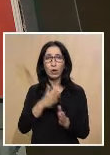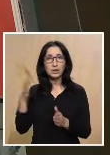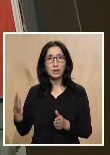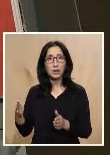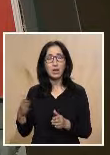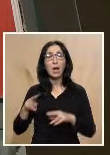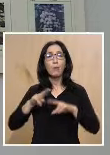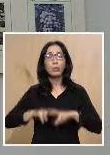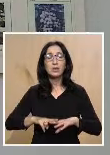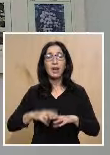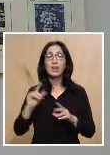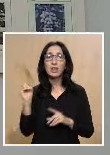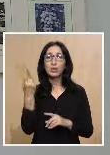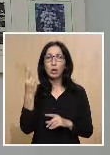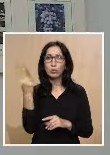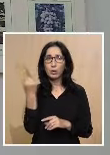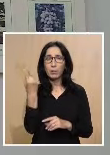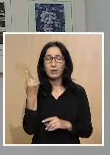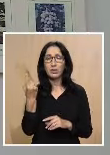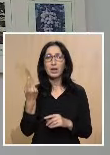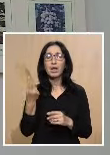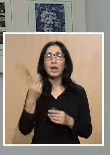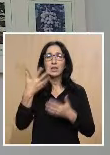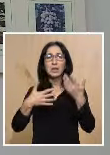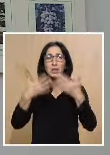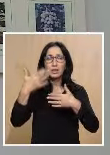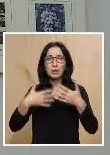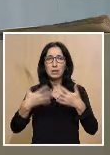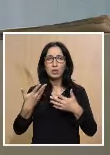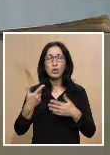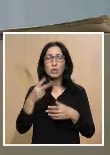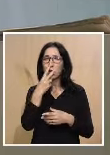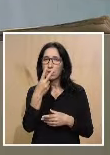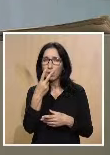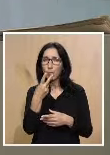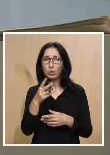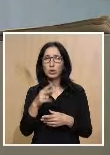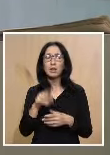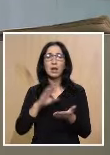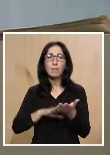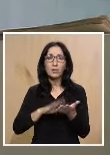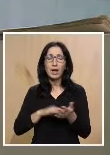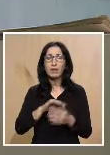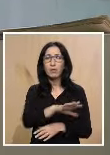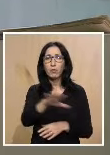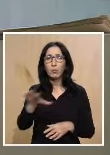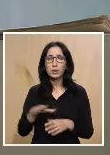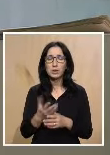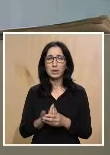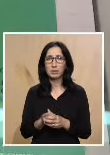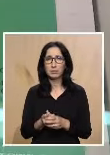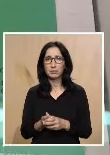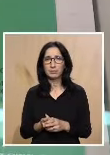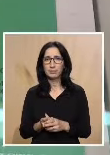страна поставя началото на първите статистически наблюдения и данни в областта на ентомологията